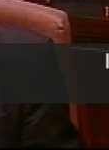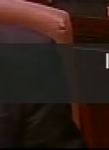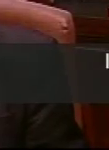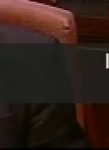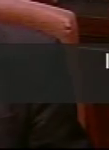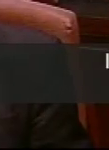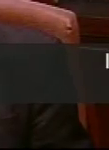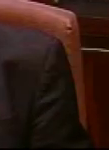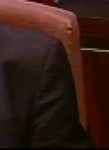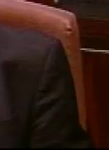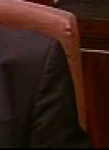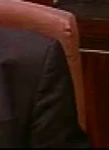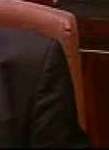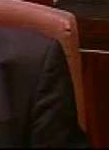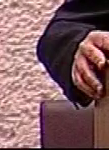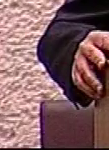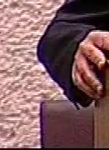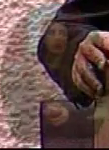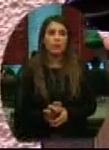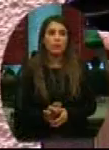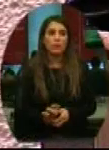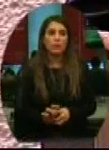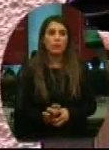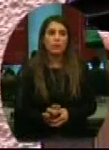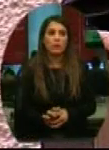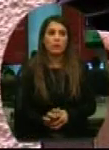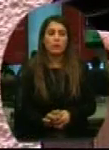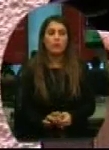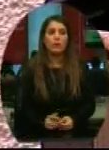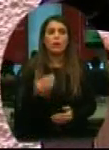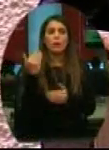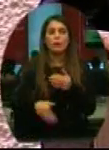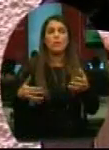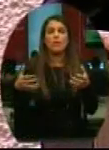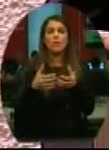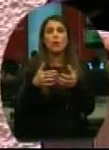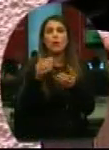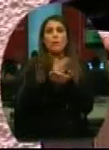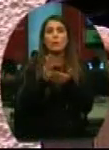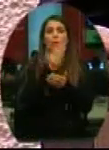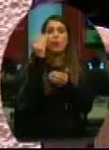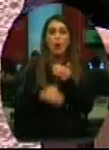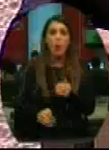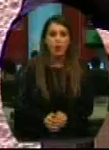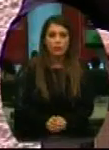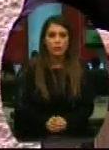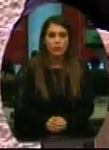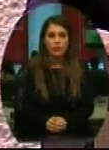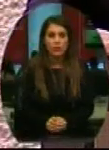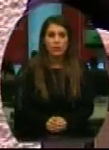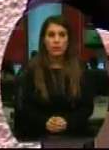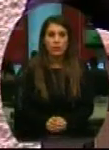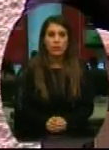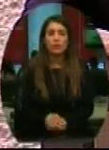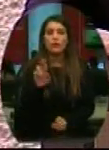הממשלה ואת החלטת הכנסת. לא לומר שהעם מחליט במקומנו. העם בסוף הוא הקובע והפוסק האחרון. יש פסיקות אחרות